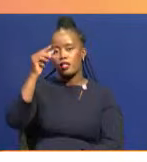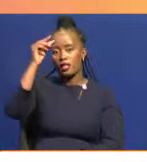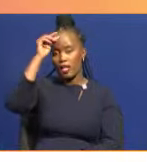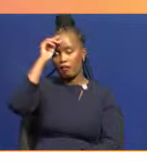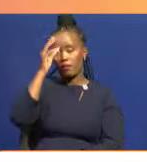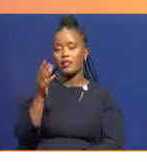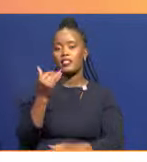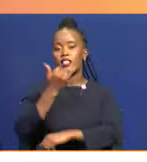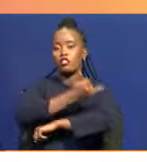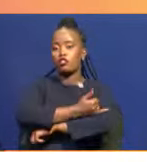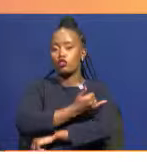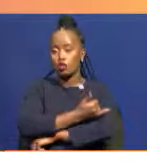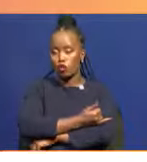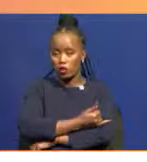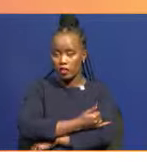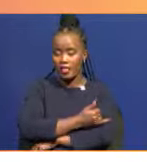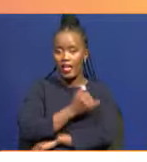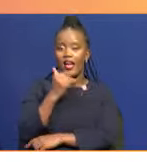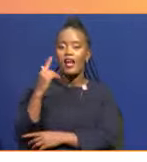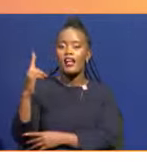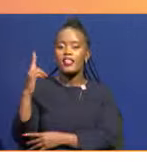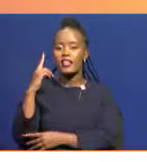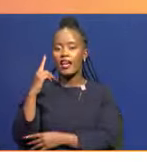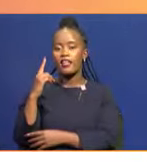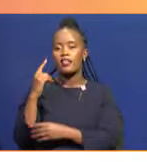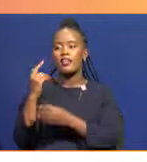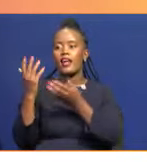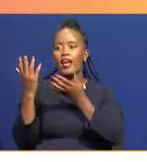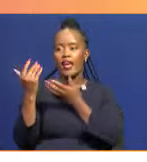kisheria linavaa kuhakikisha